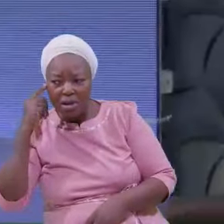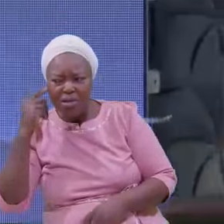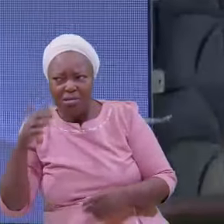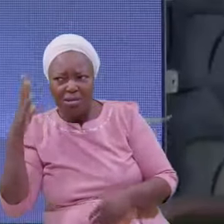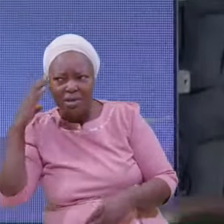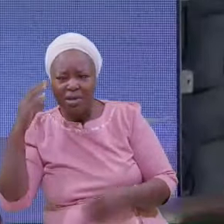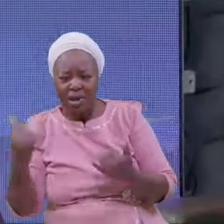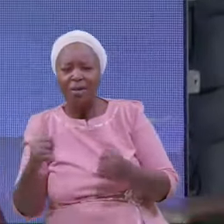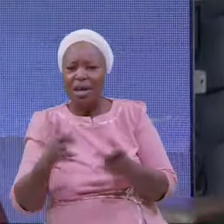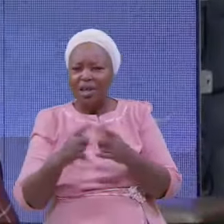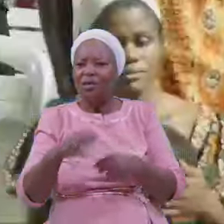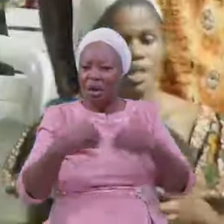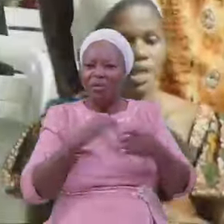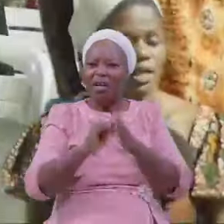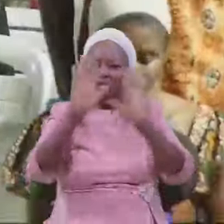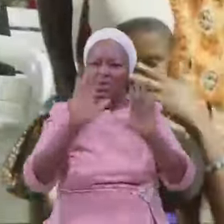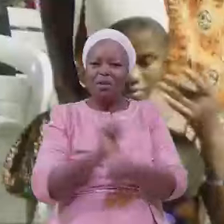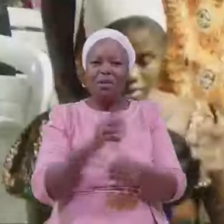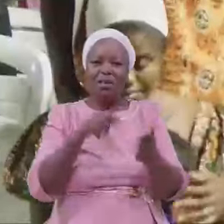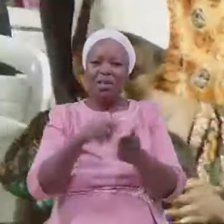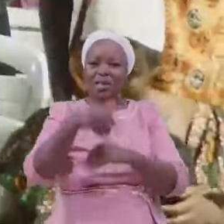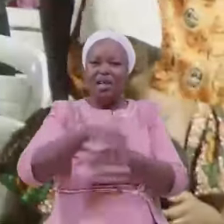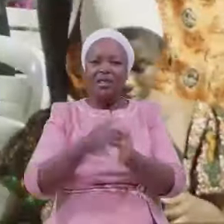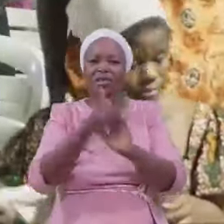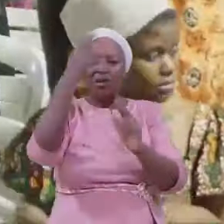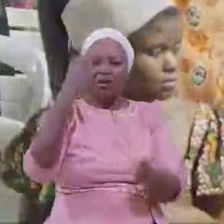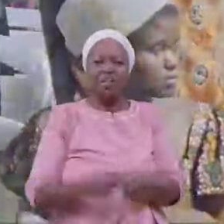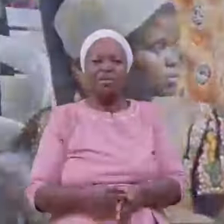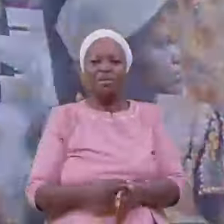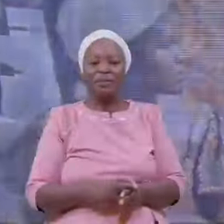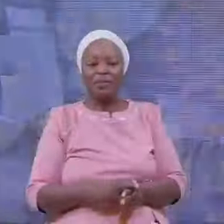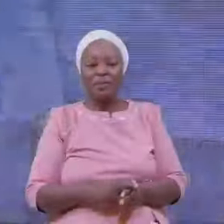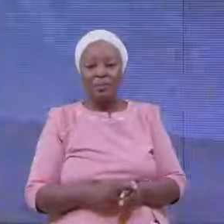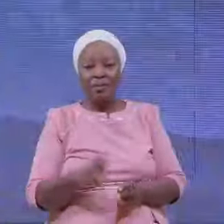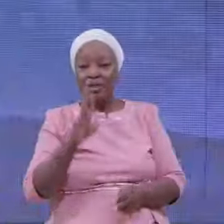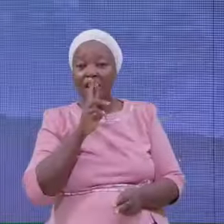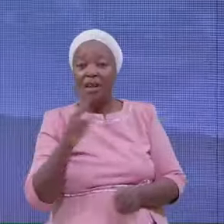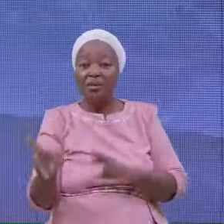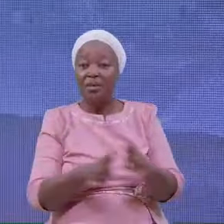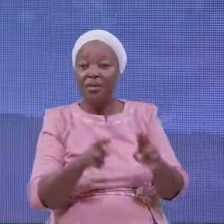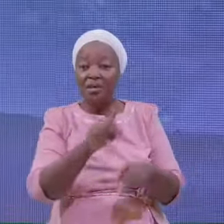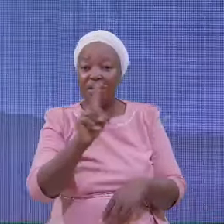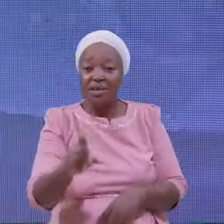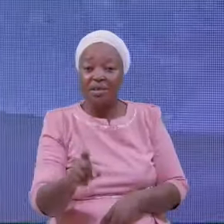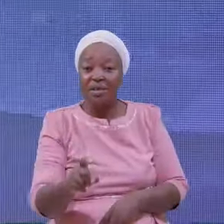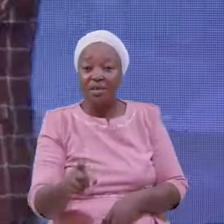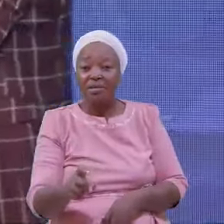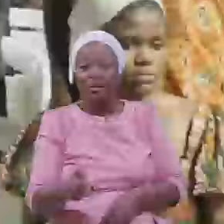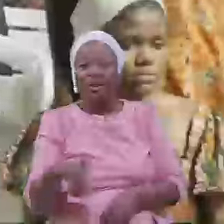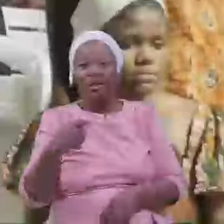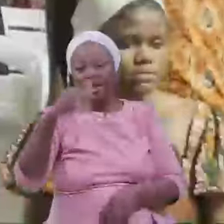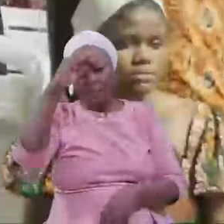tonight in Jesus' name. Are you ready? The man of God is coming